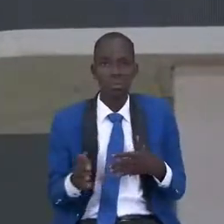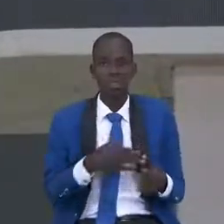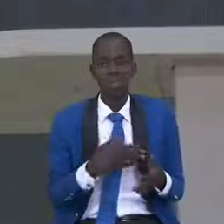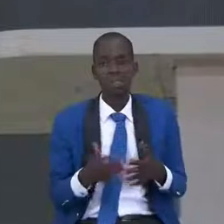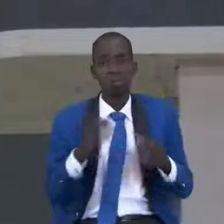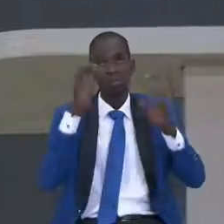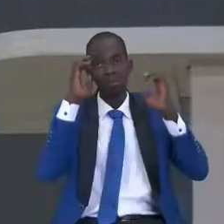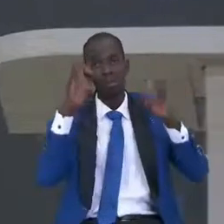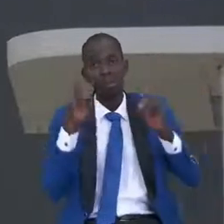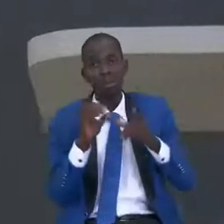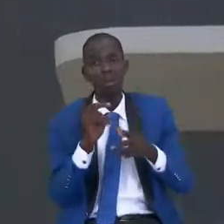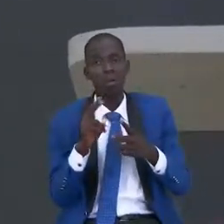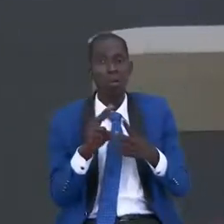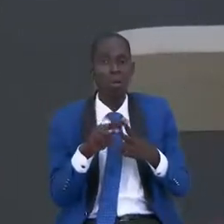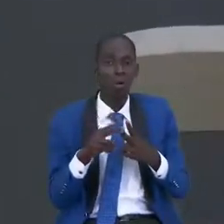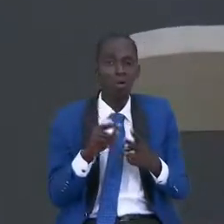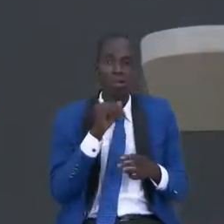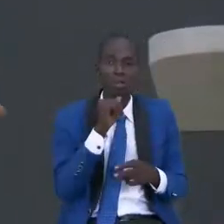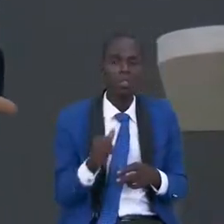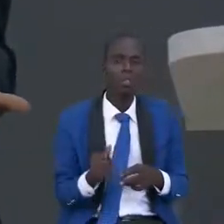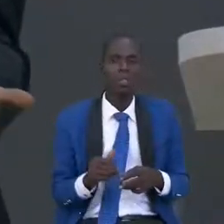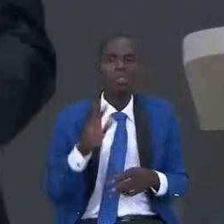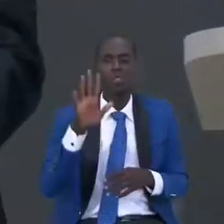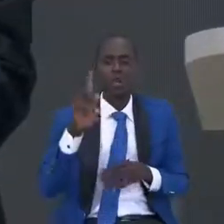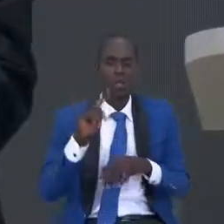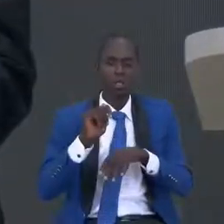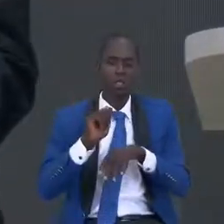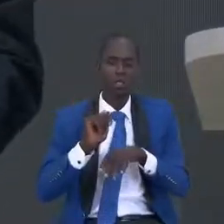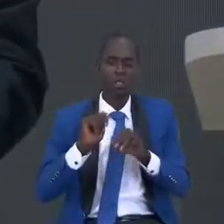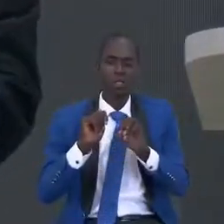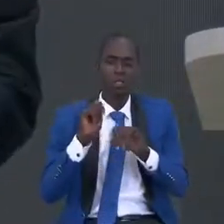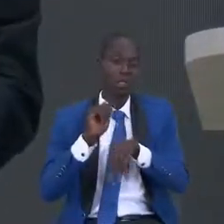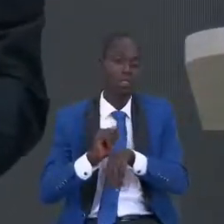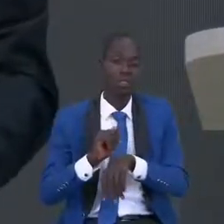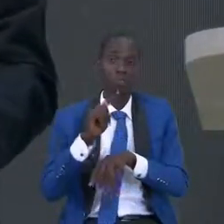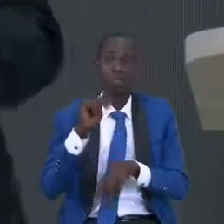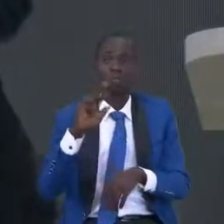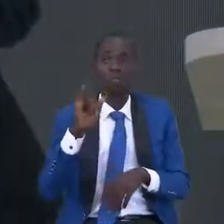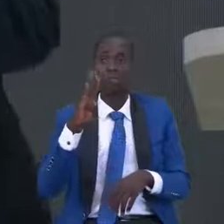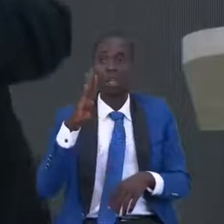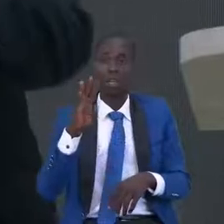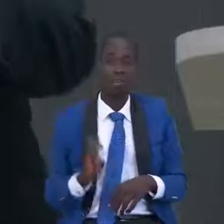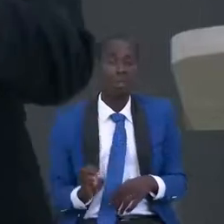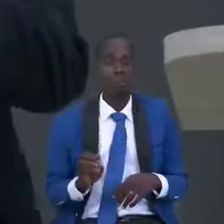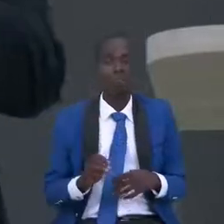Lettré ou illettré, et ta tribu ne compte pas non plus.